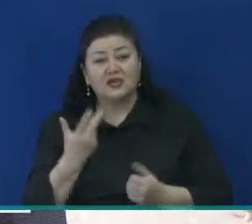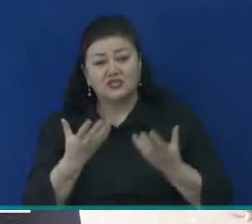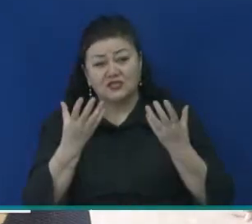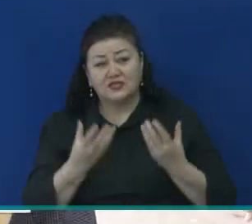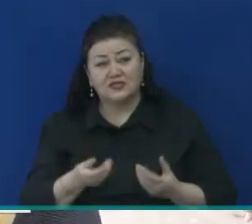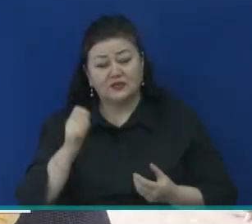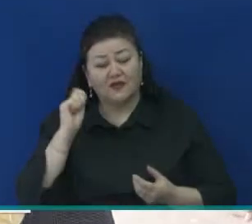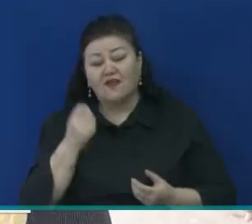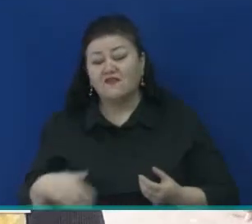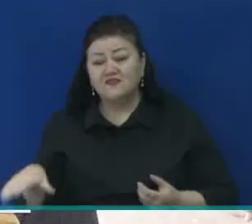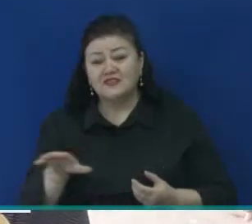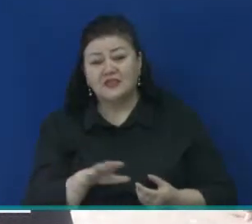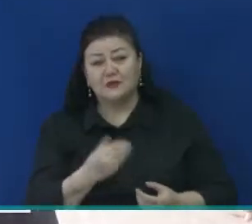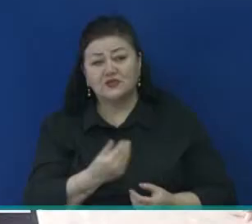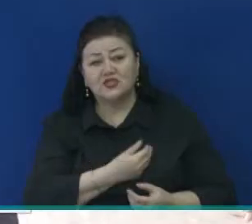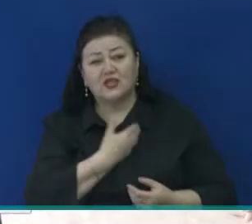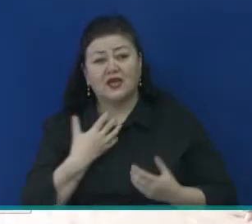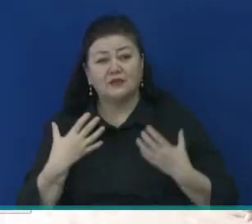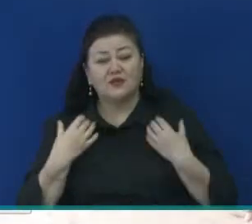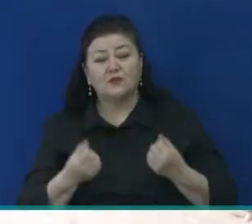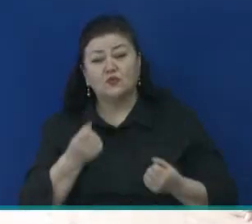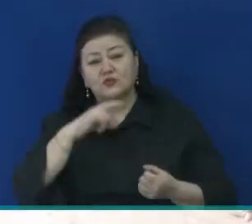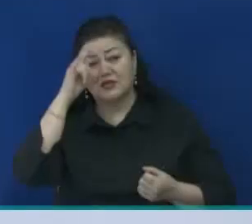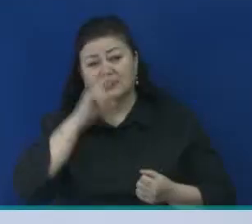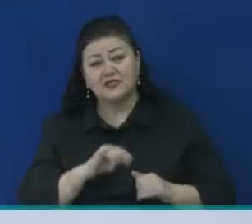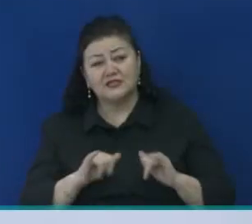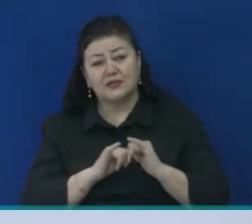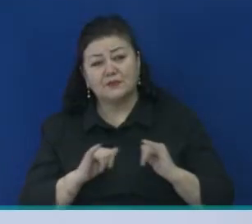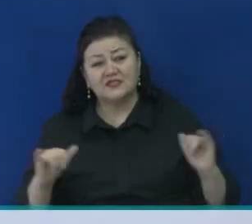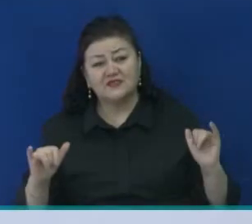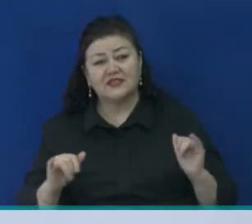мықты денсаулық тілеймін және біздің Қазақстанымыз өркендей берсін.